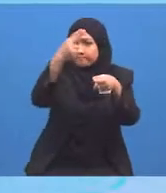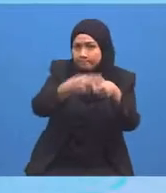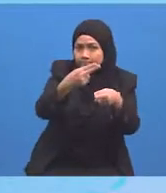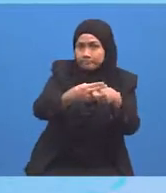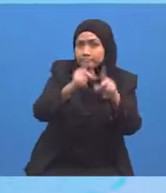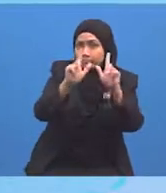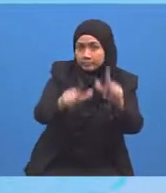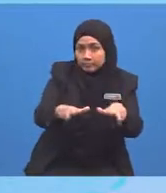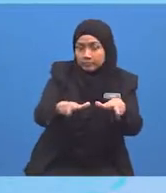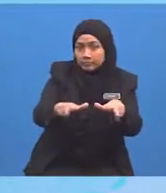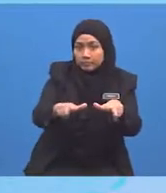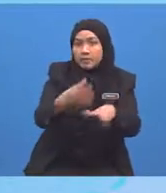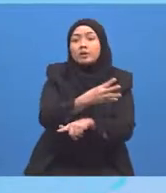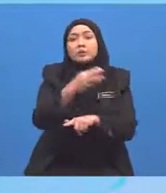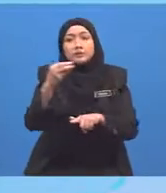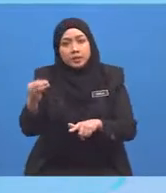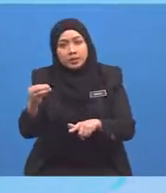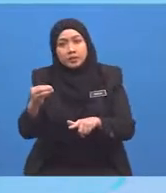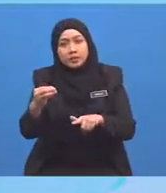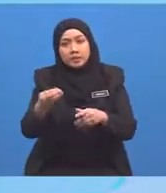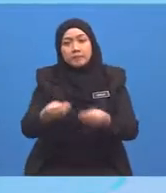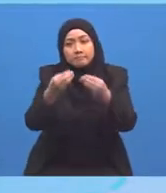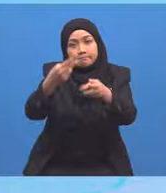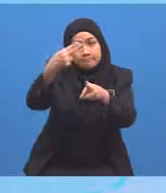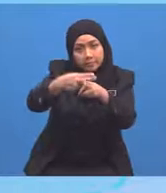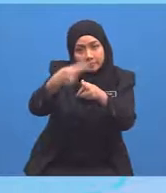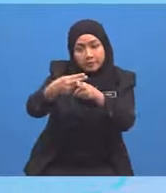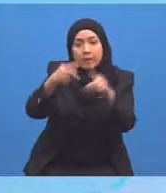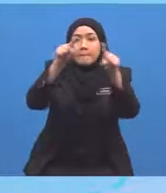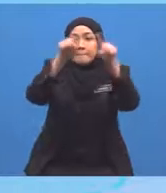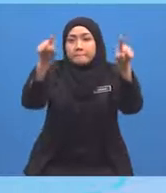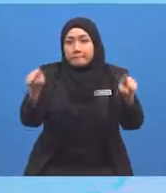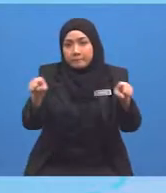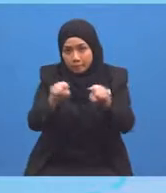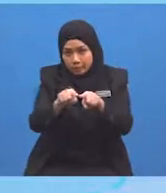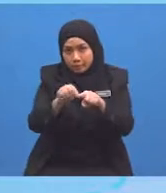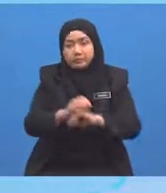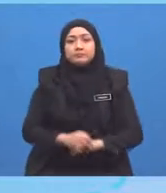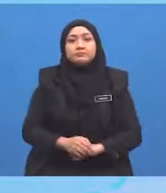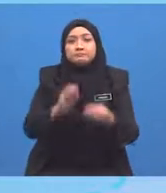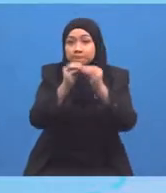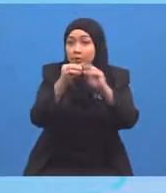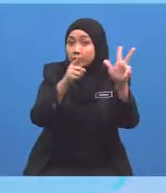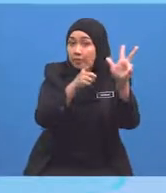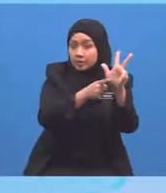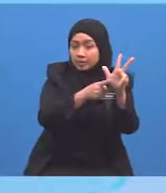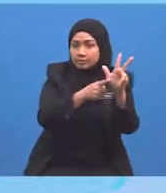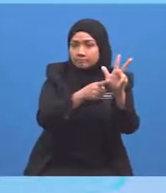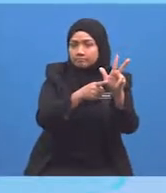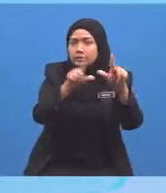poligon dan menamakan poligon. Ketiga,